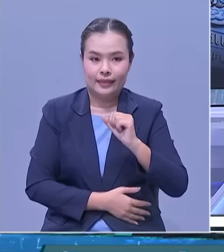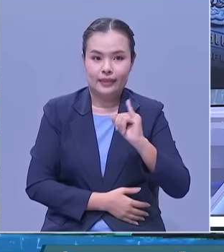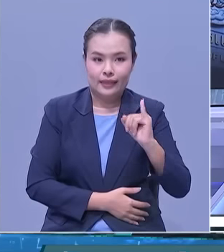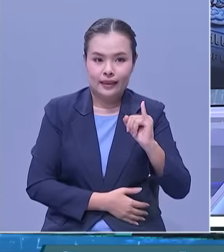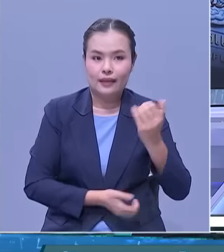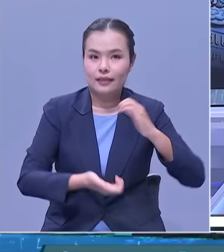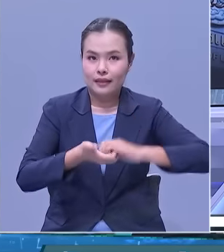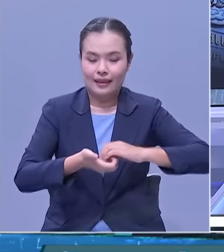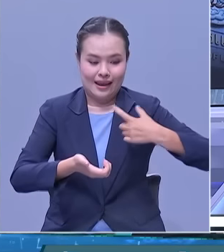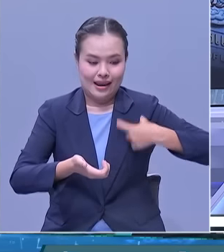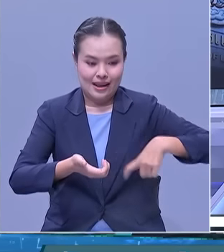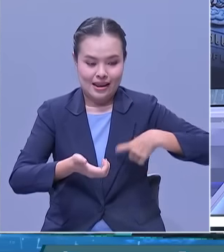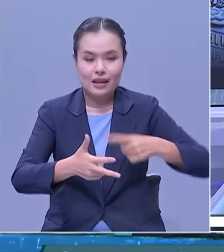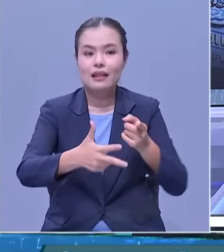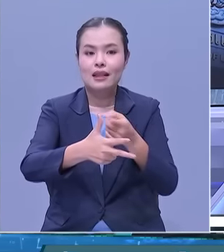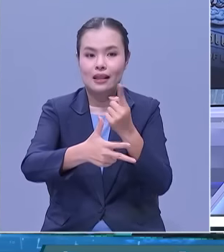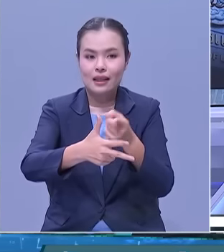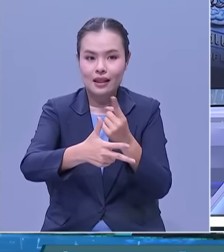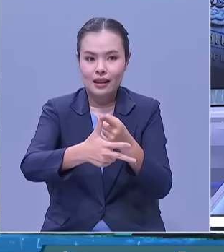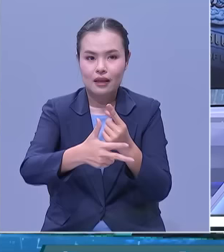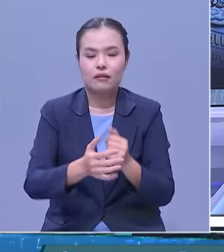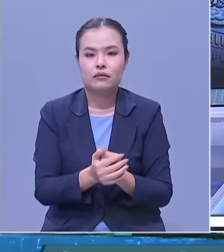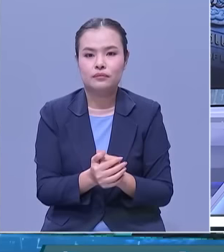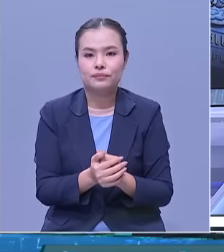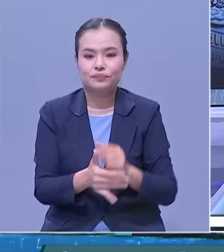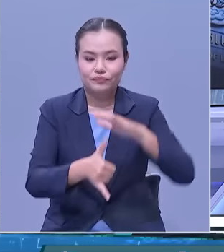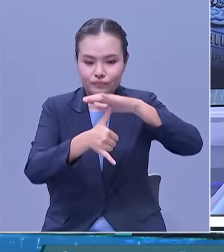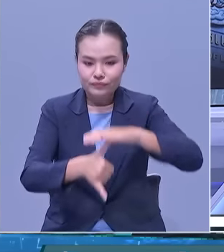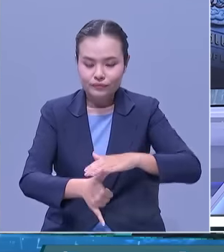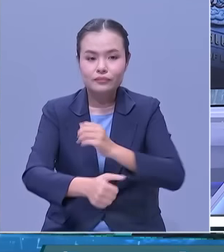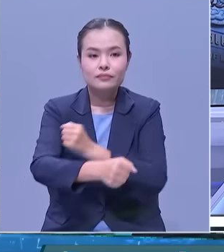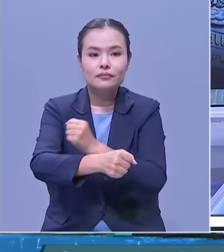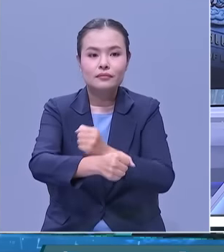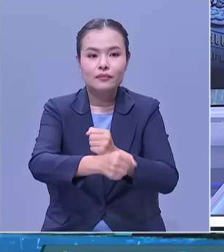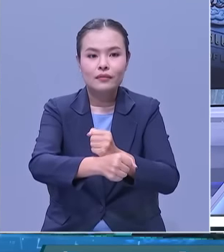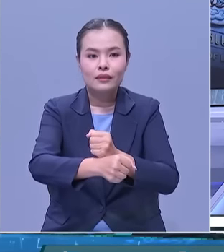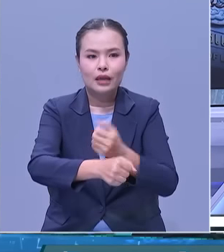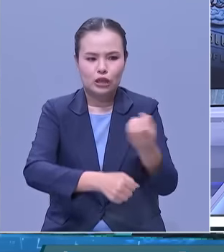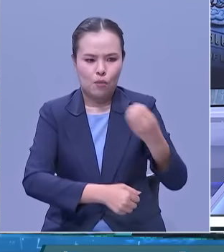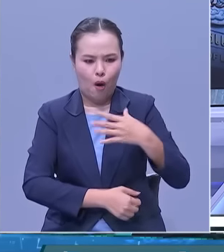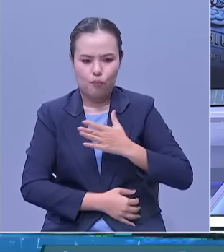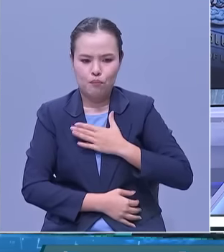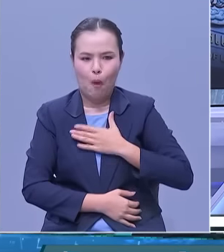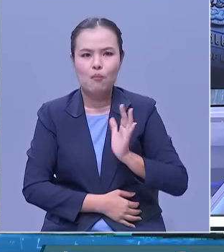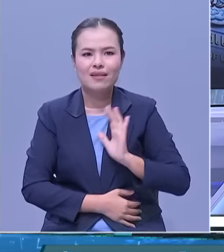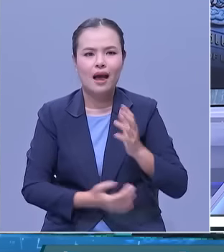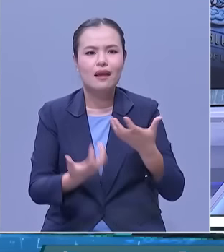างอัยการสูงสุดแล้วก็ อันนี้เรื่องของอันนี้เรื่องของค้ามนุษย์ไม่เกี่ยวกับไม่เกี่ยวกับที่เขาแจ้งผมไง